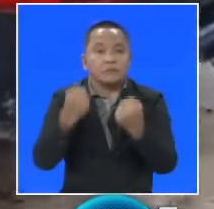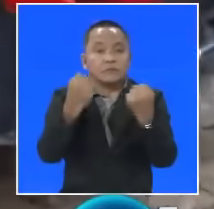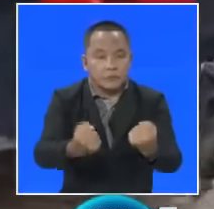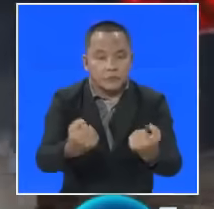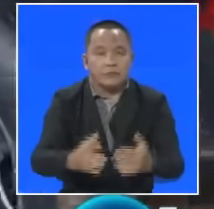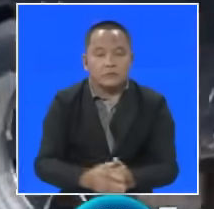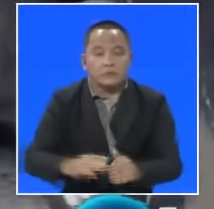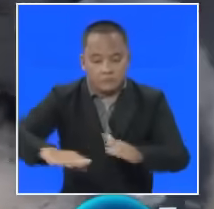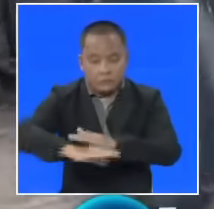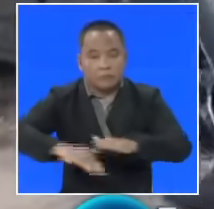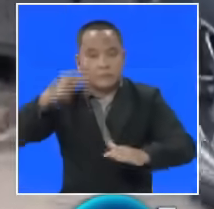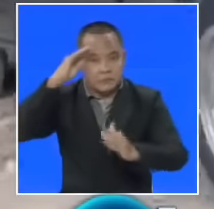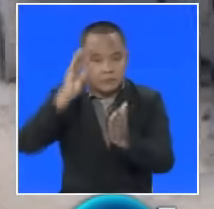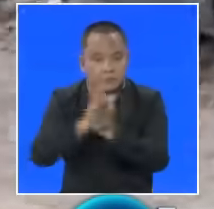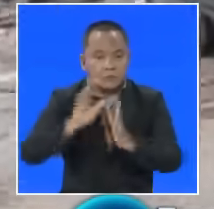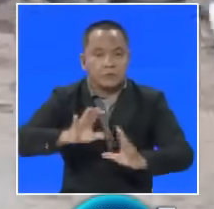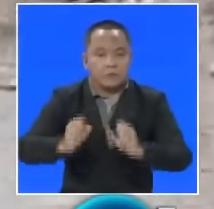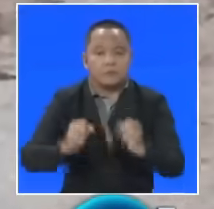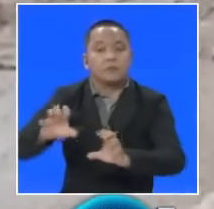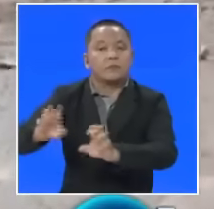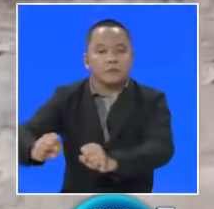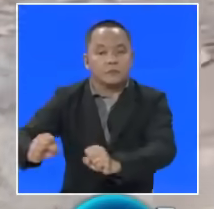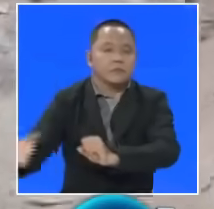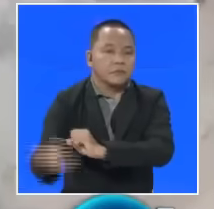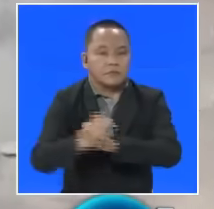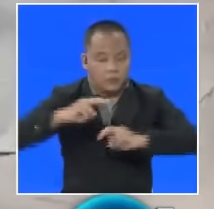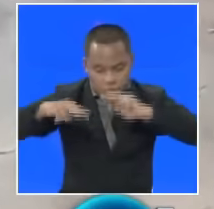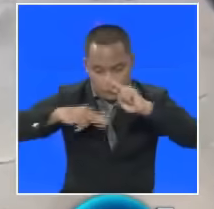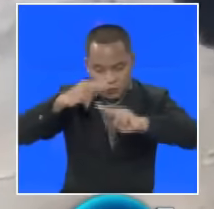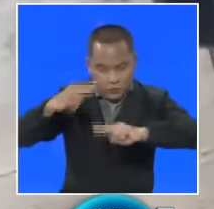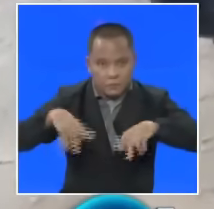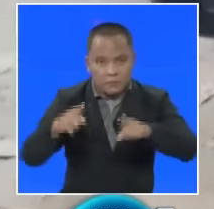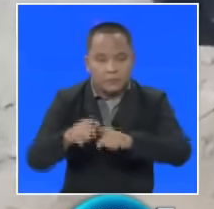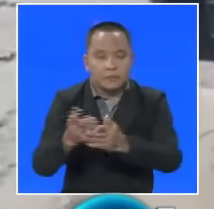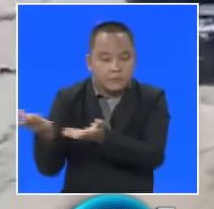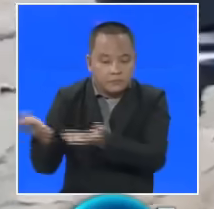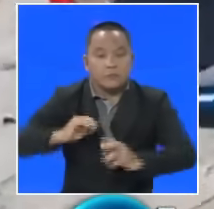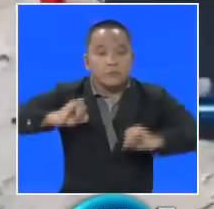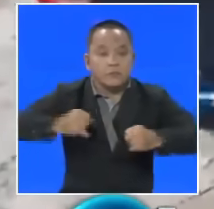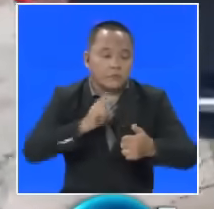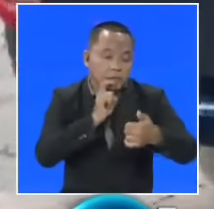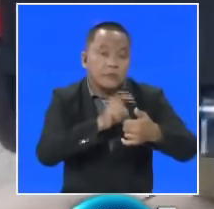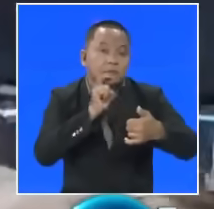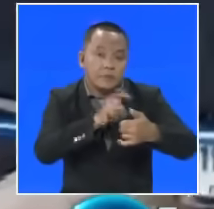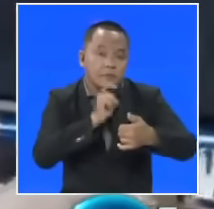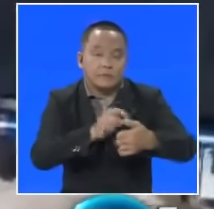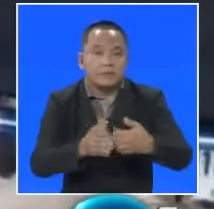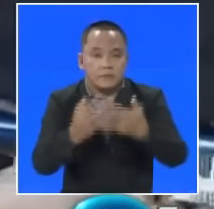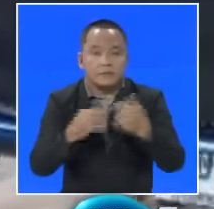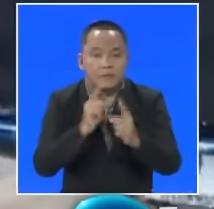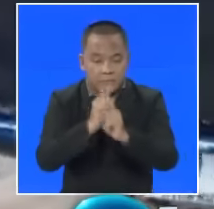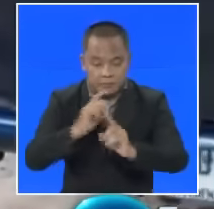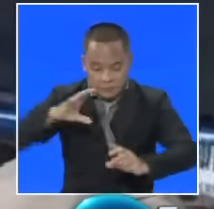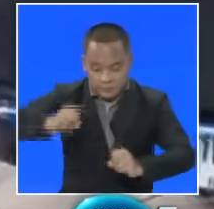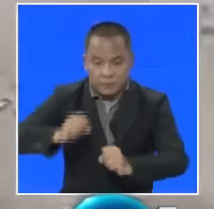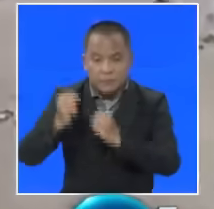อดเบื้องต้นนะคะตำรวจได้สั่งอายัดรถเอาไว้แล้วเพื่อทำการตรวจสอบพร้อมกันกับเชิญเจ้าของรถไปสอบปากคำเพิ่มเติมเพื่อติดตามตั